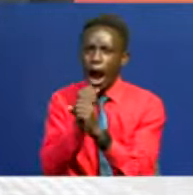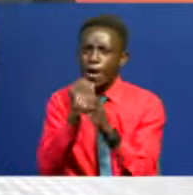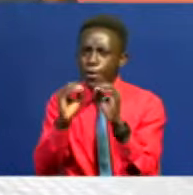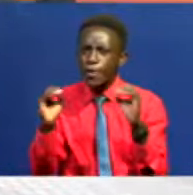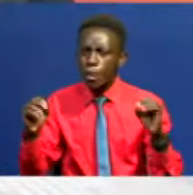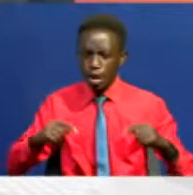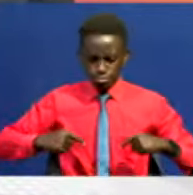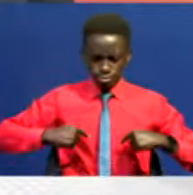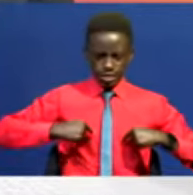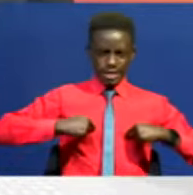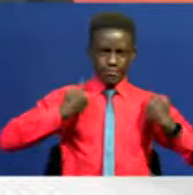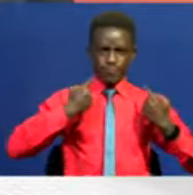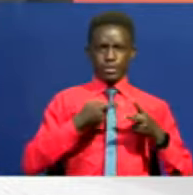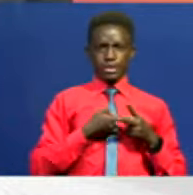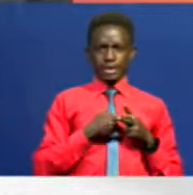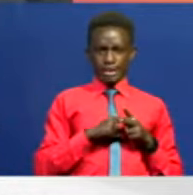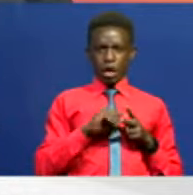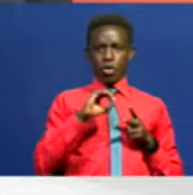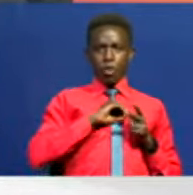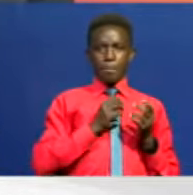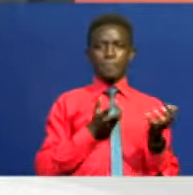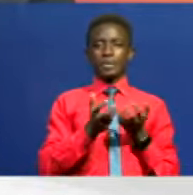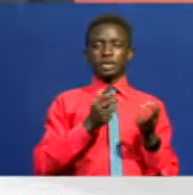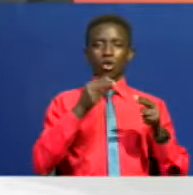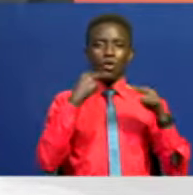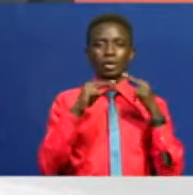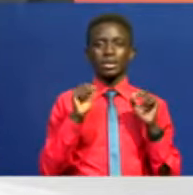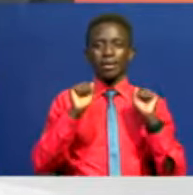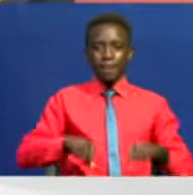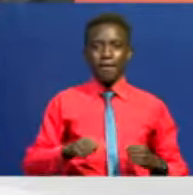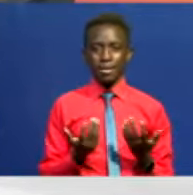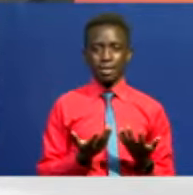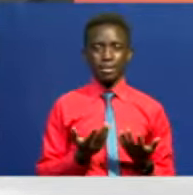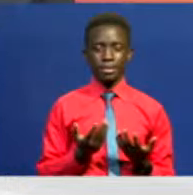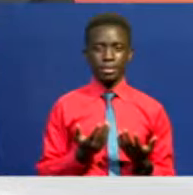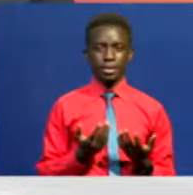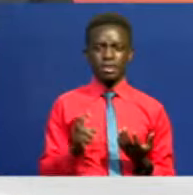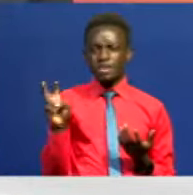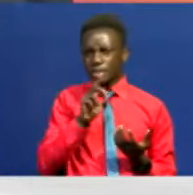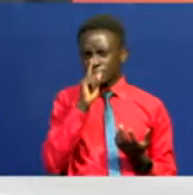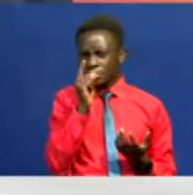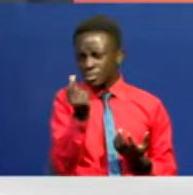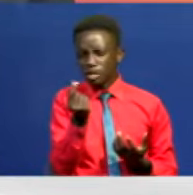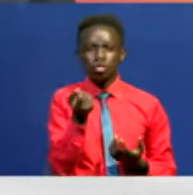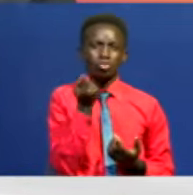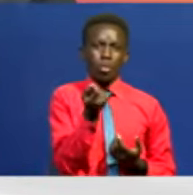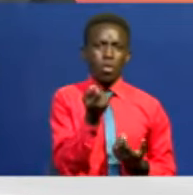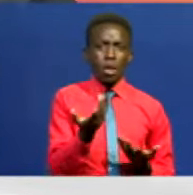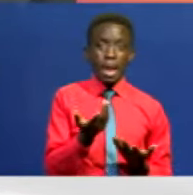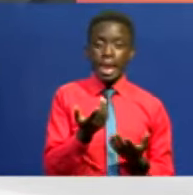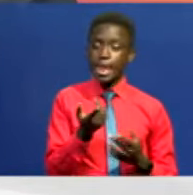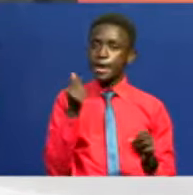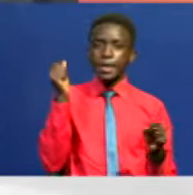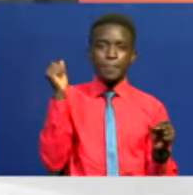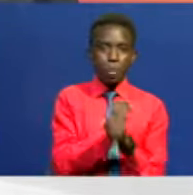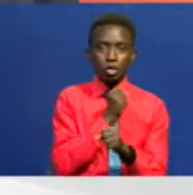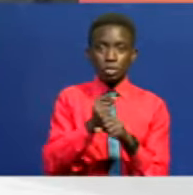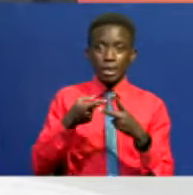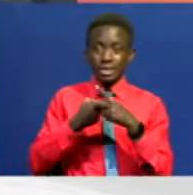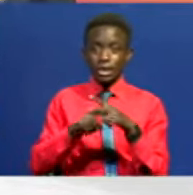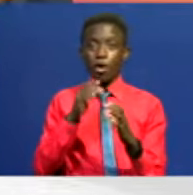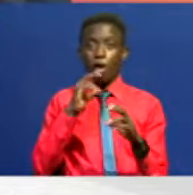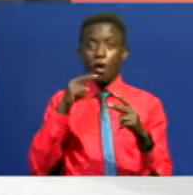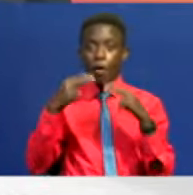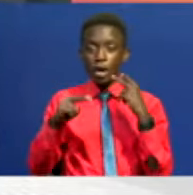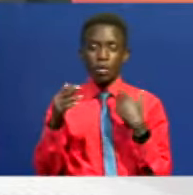kidogo, a small capital, anaanza biashara yake. So na haezi fanya vile kama hajapata ujuzi. Ingine pia